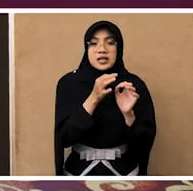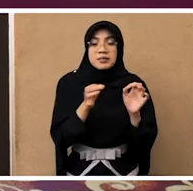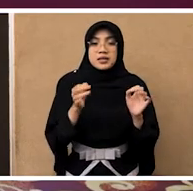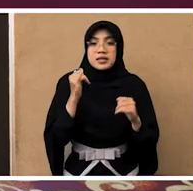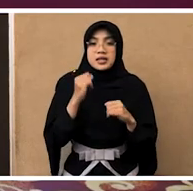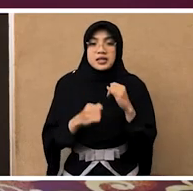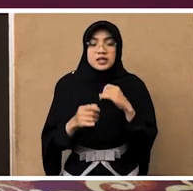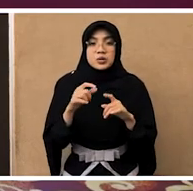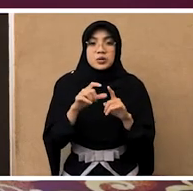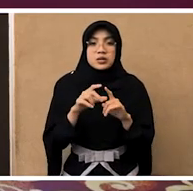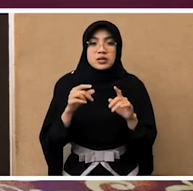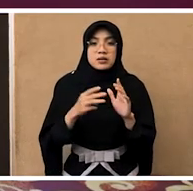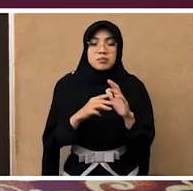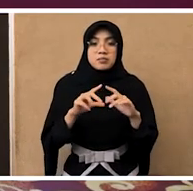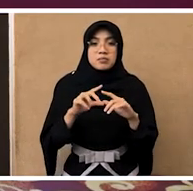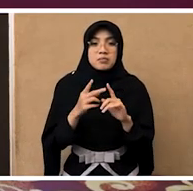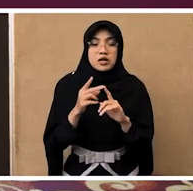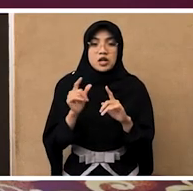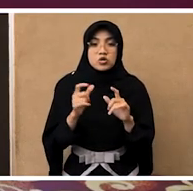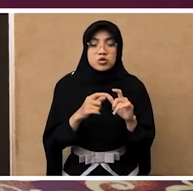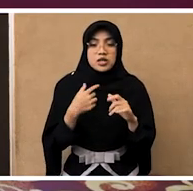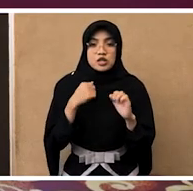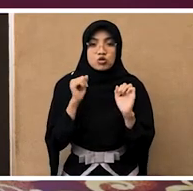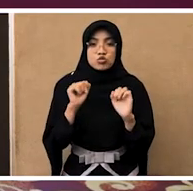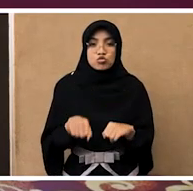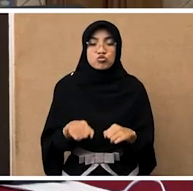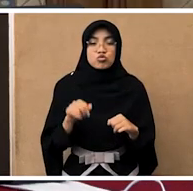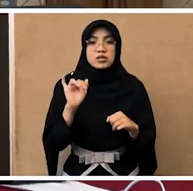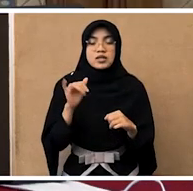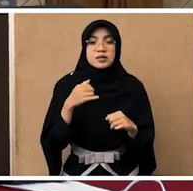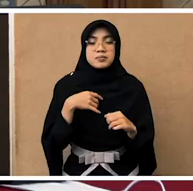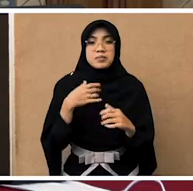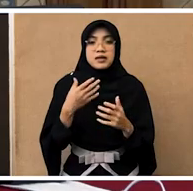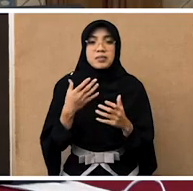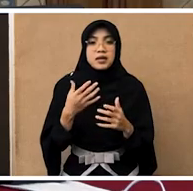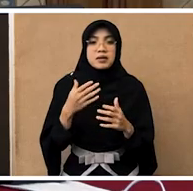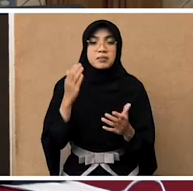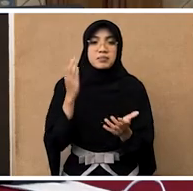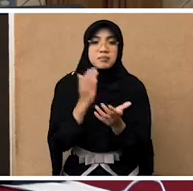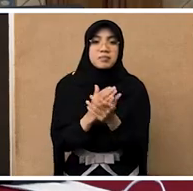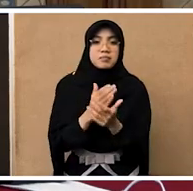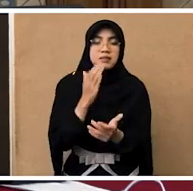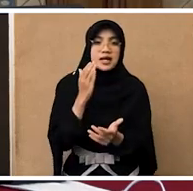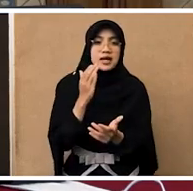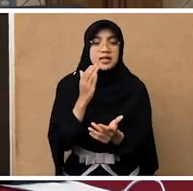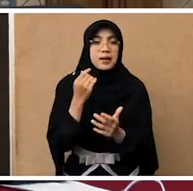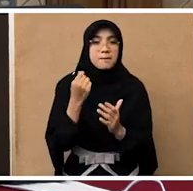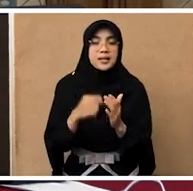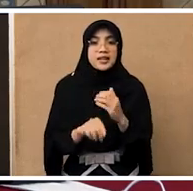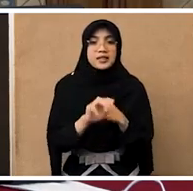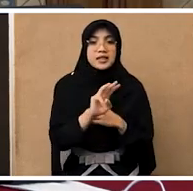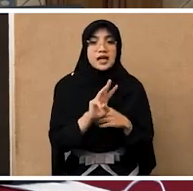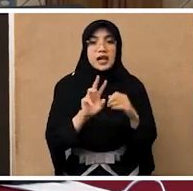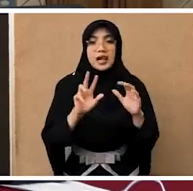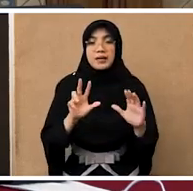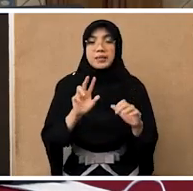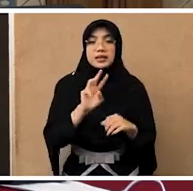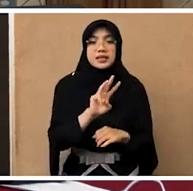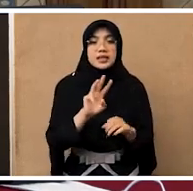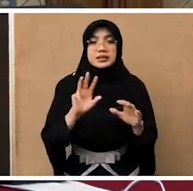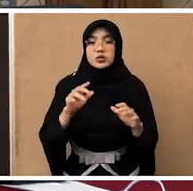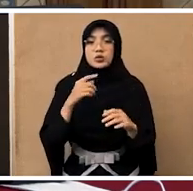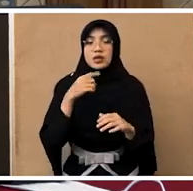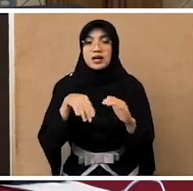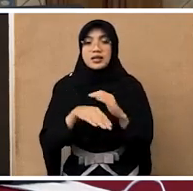dokter Mahrus saya setuju sekali ya menjadikan atau menegaskan dari pasal 3839 itu pada dasar